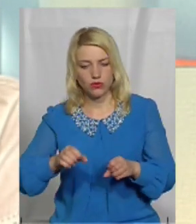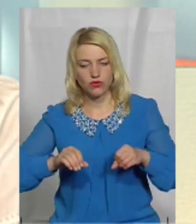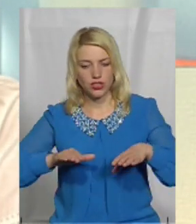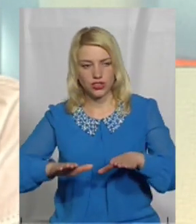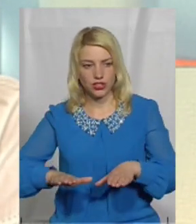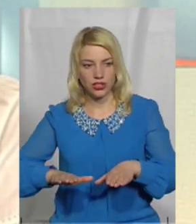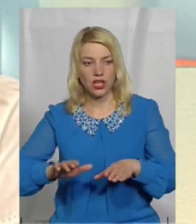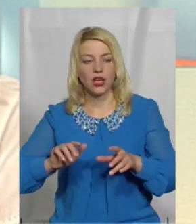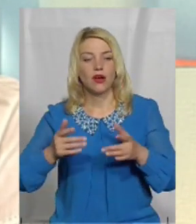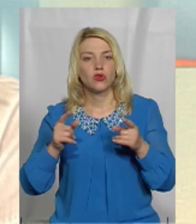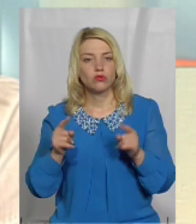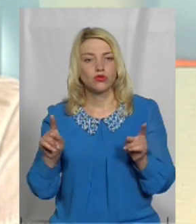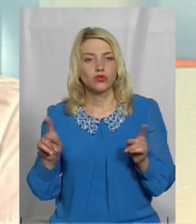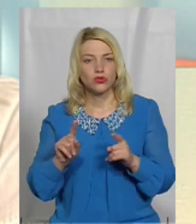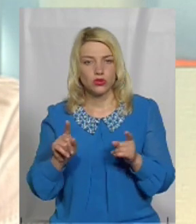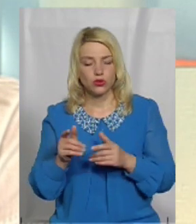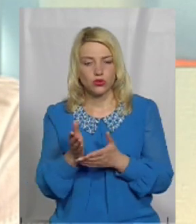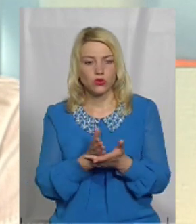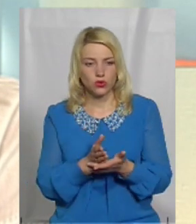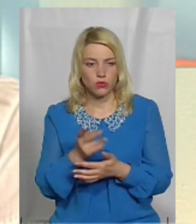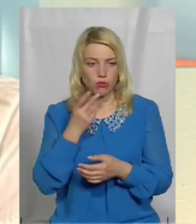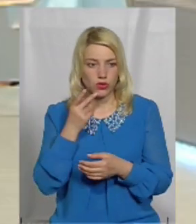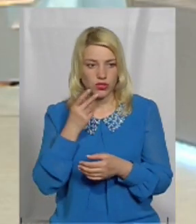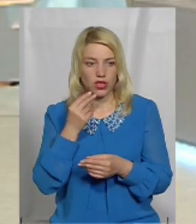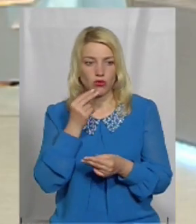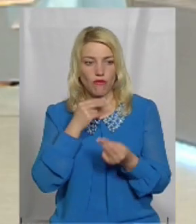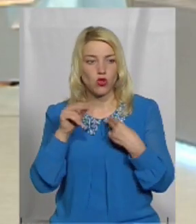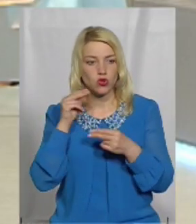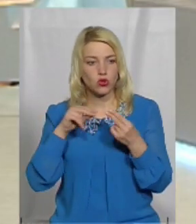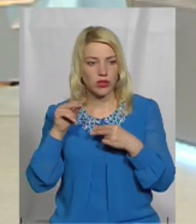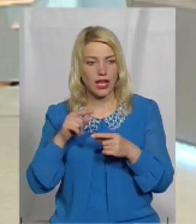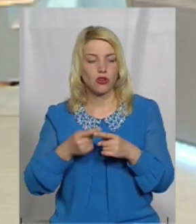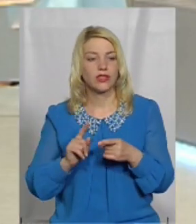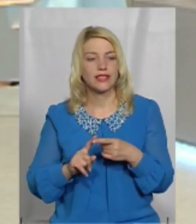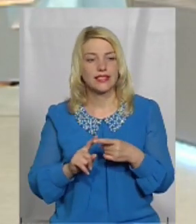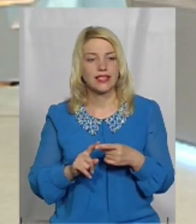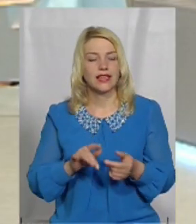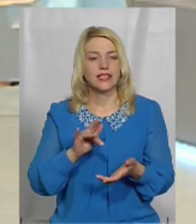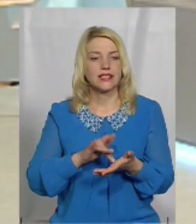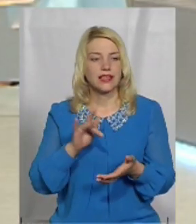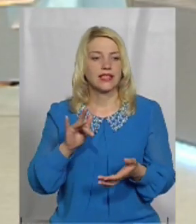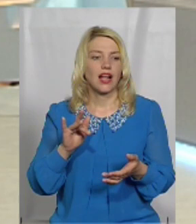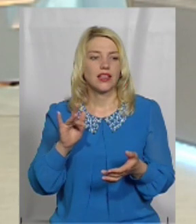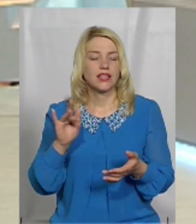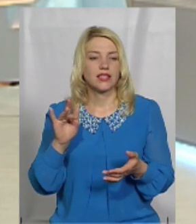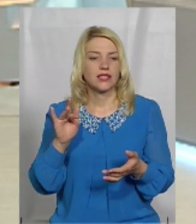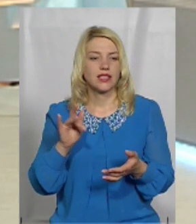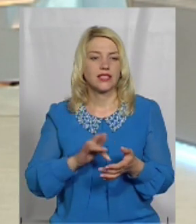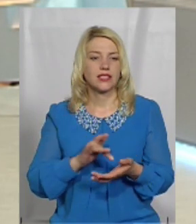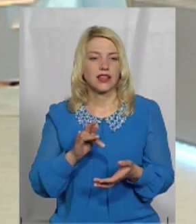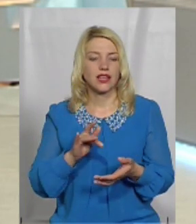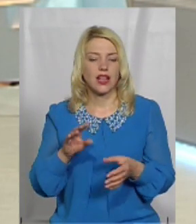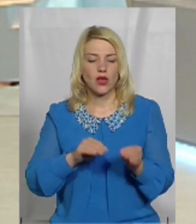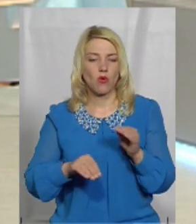вирішені, адже служба постійно вдосконалює і цей центральний компонент